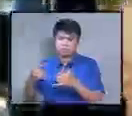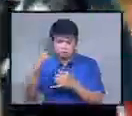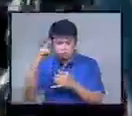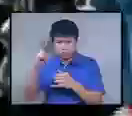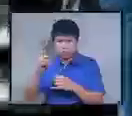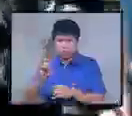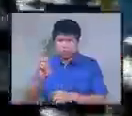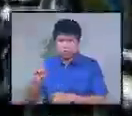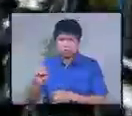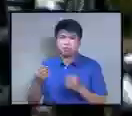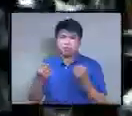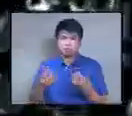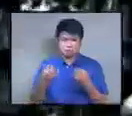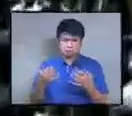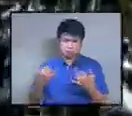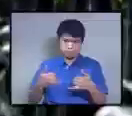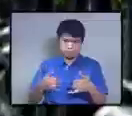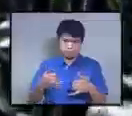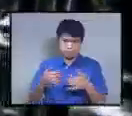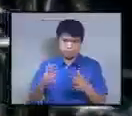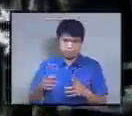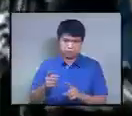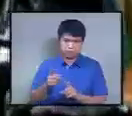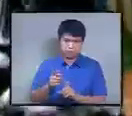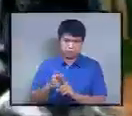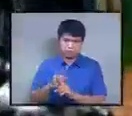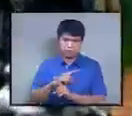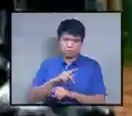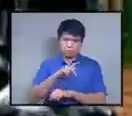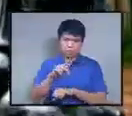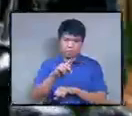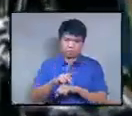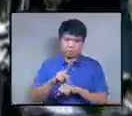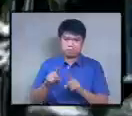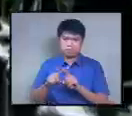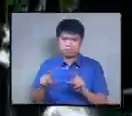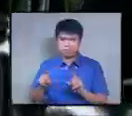naman, napakaraming atleta sa Pilipinas pero pantapata na tayo.